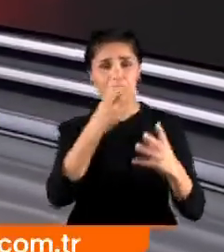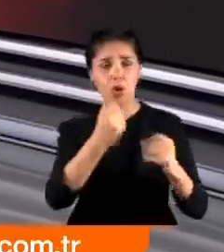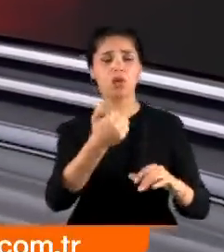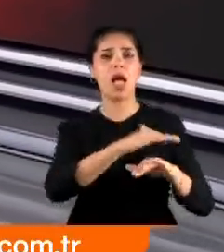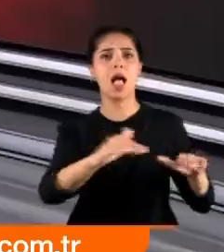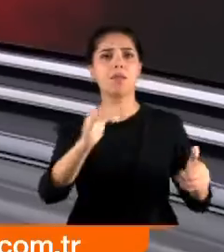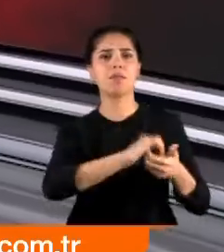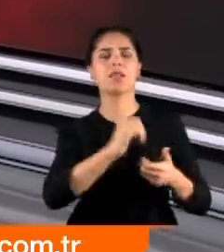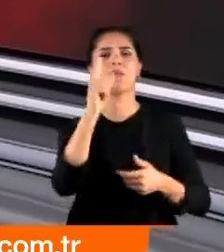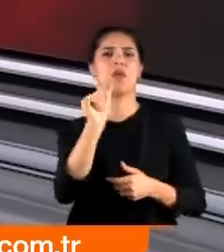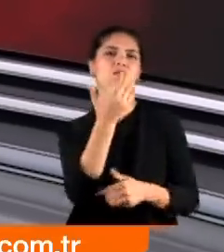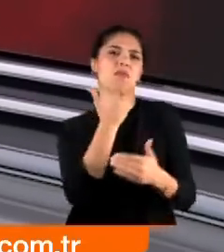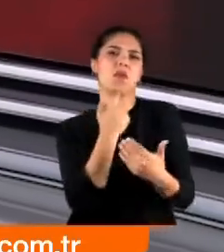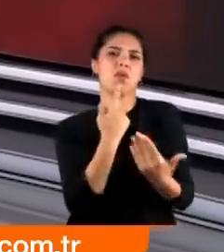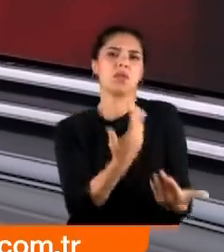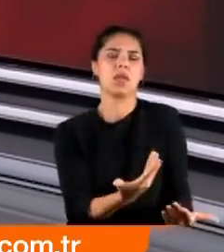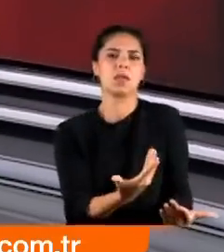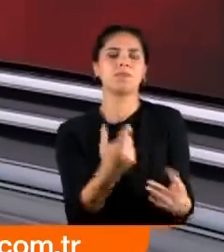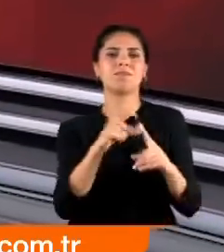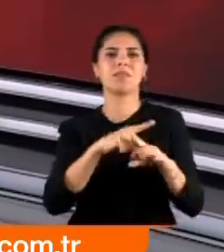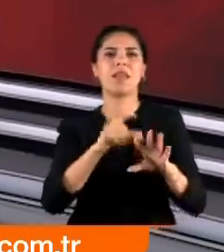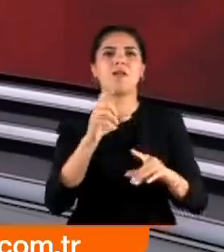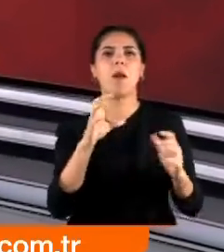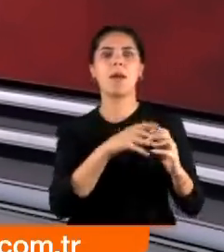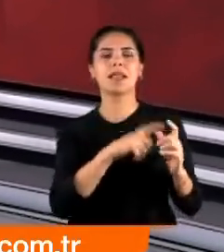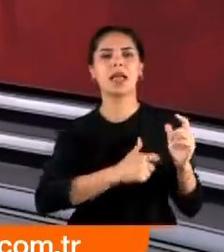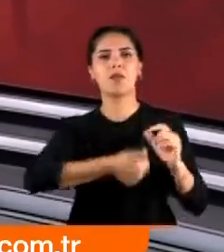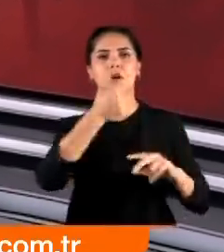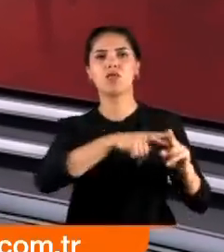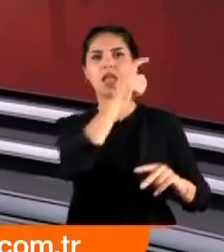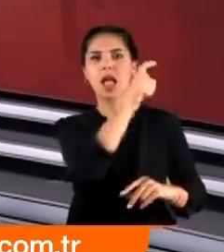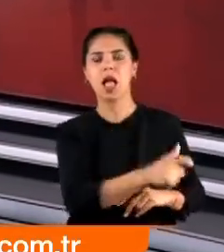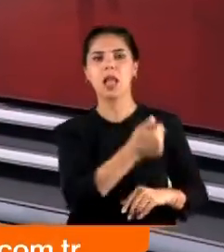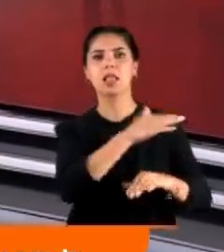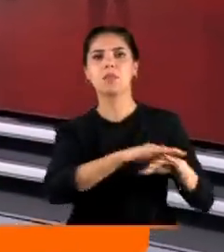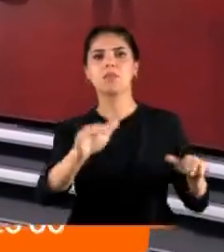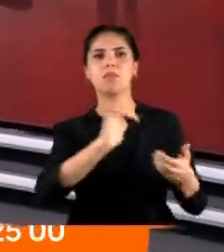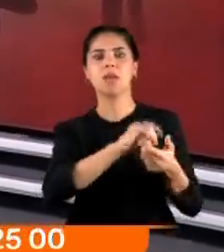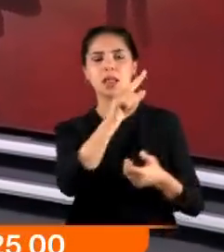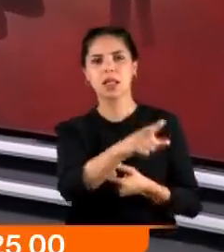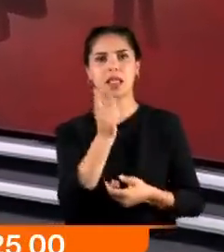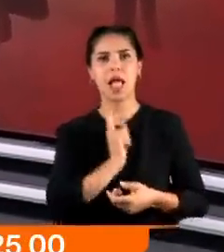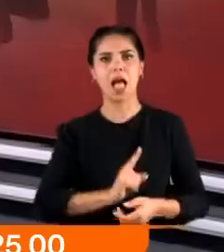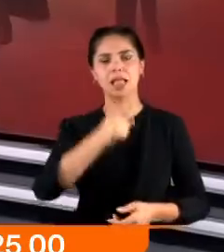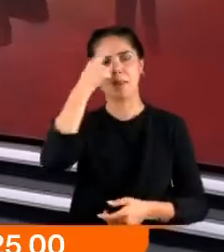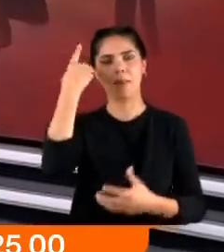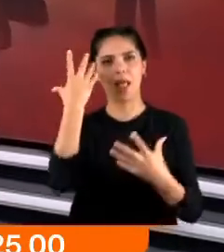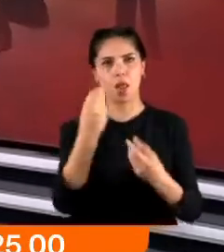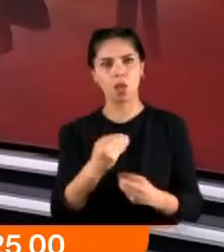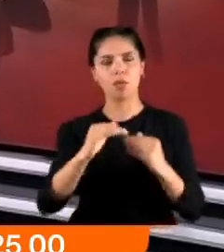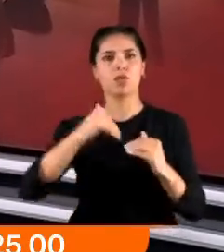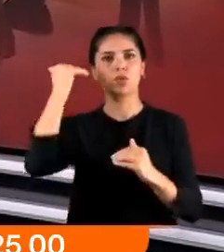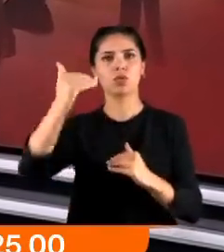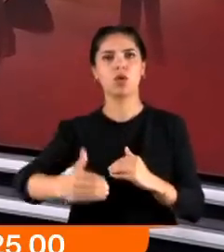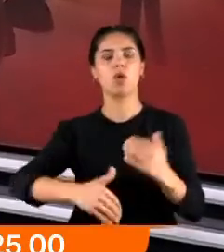Masa'nın artık bir önemi kalmadığını söyledi. Deva Partisi Genel Başkanı Ali Babacan ise Altılı Masa'nın adayının belli olmasından